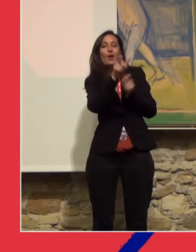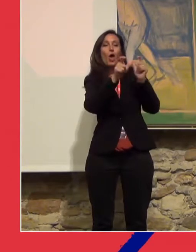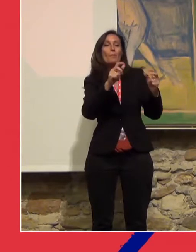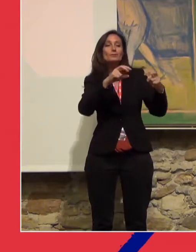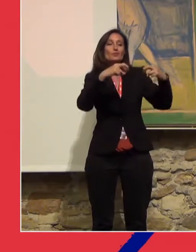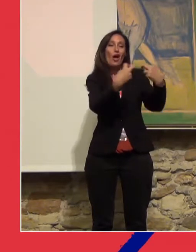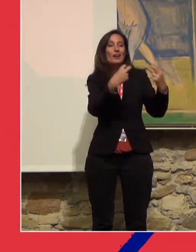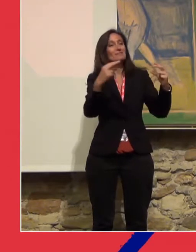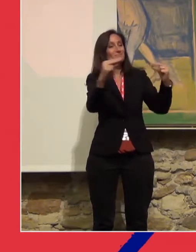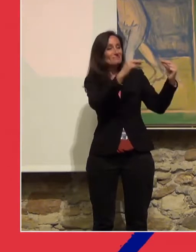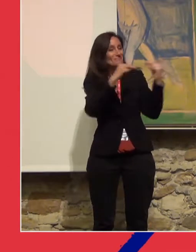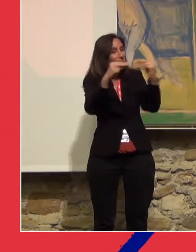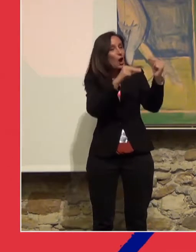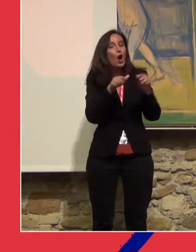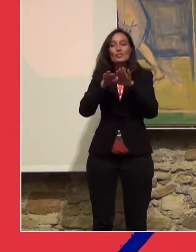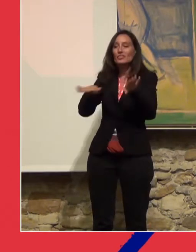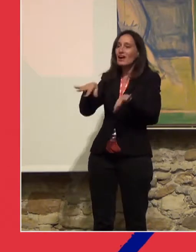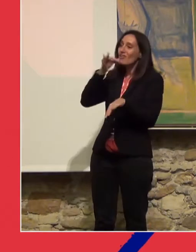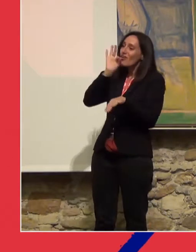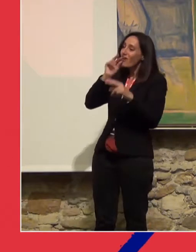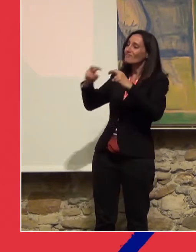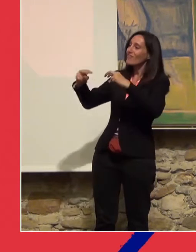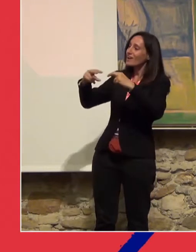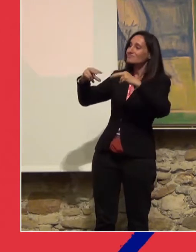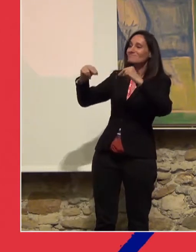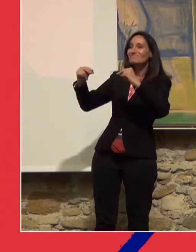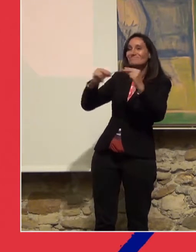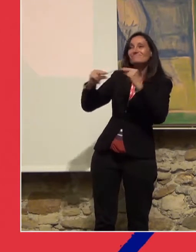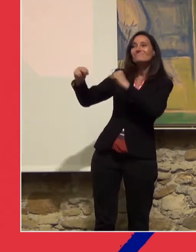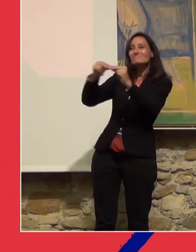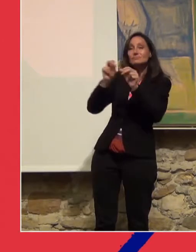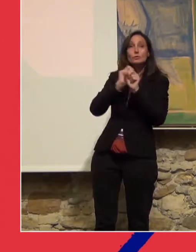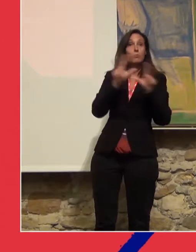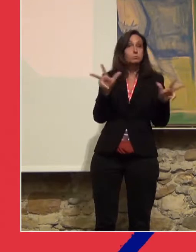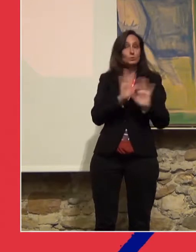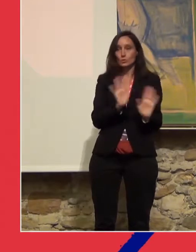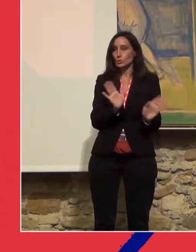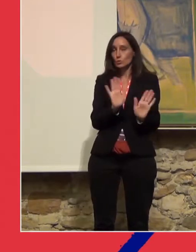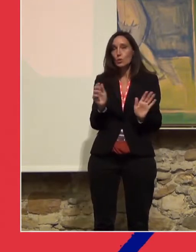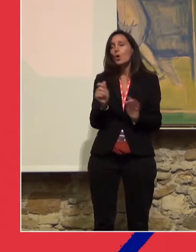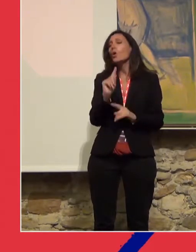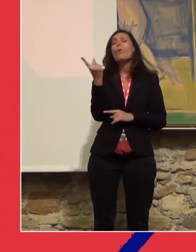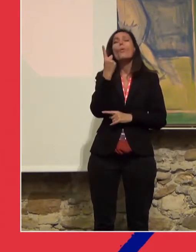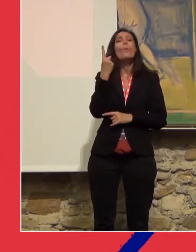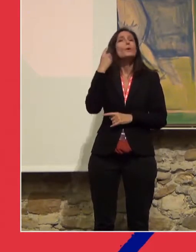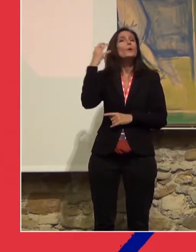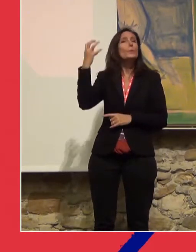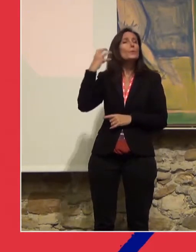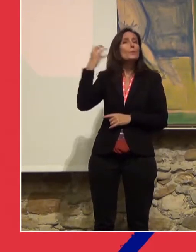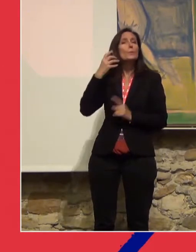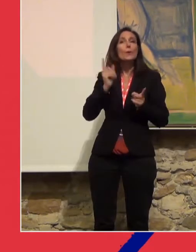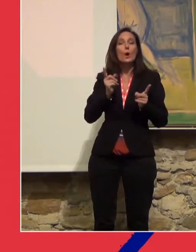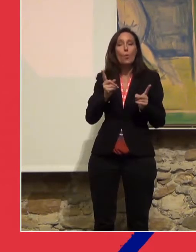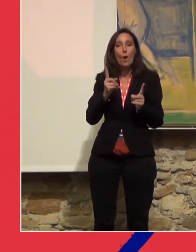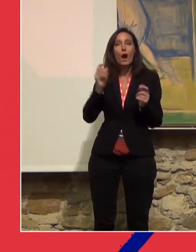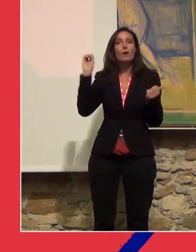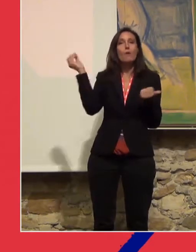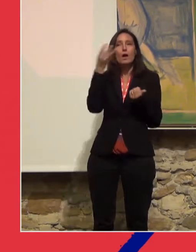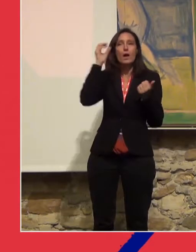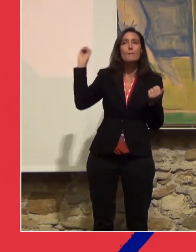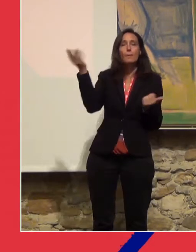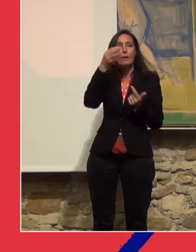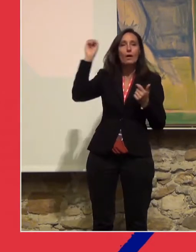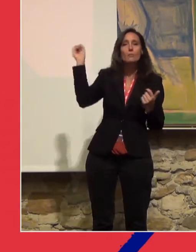del caffè o al bar. Si sentiva il suono un po' lugubre delle sirene, delle ambulanze che portavano